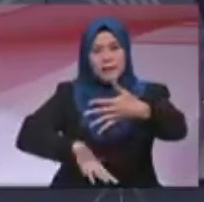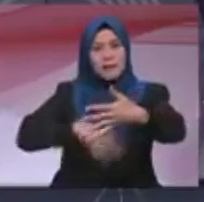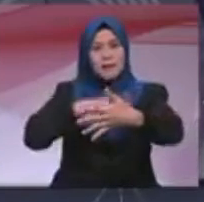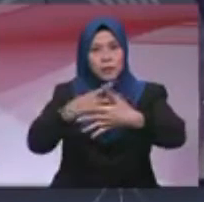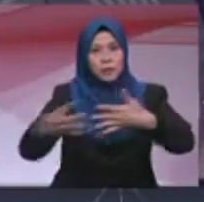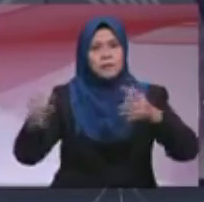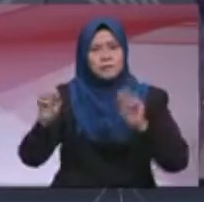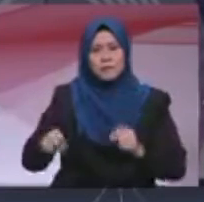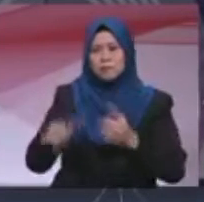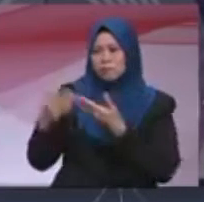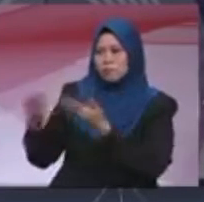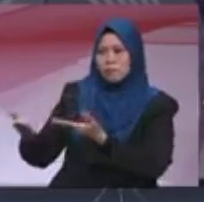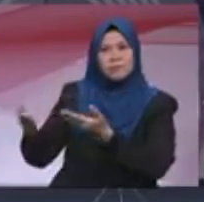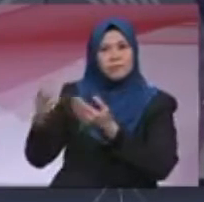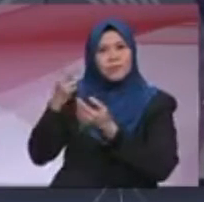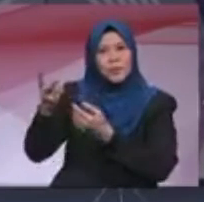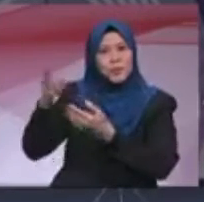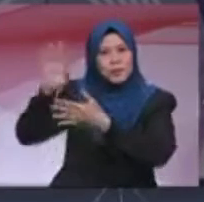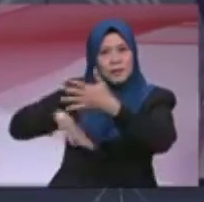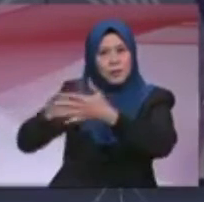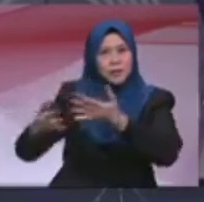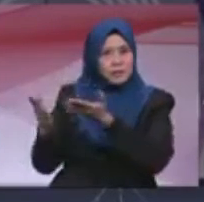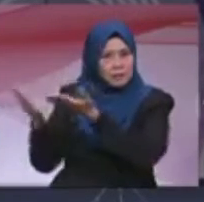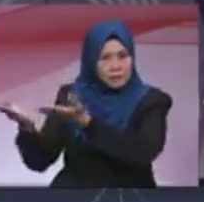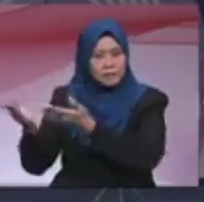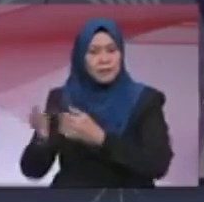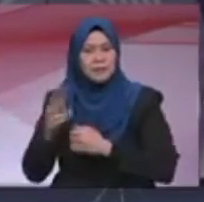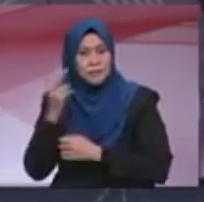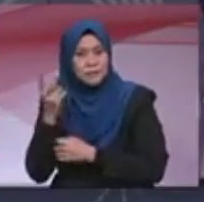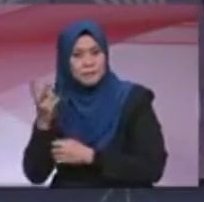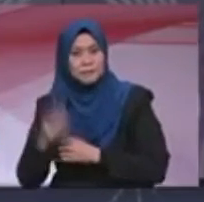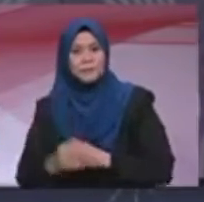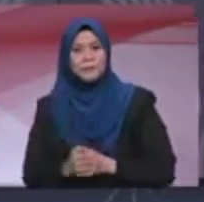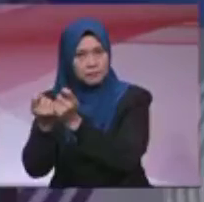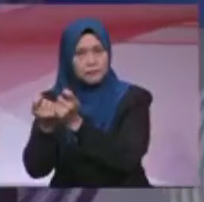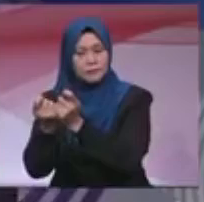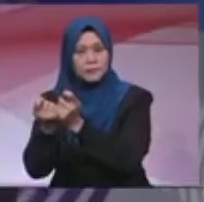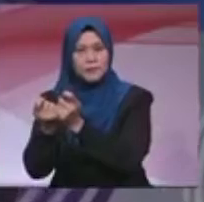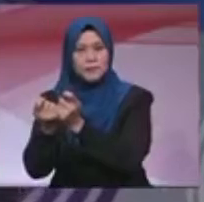boleh lihat, boleh zoom in kepada jadual ini, tingkatan yang telah